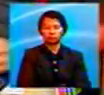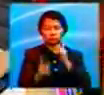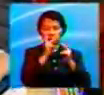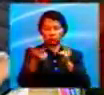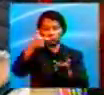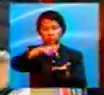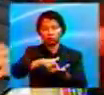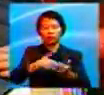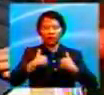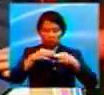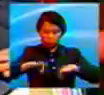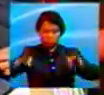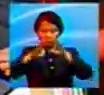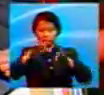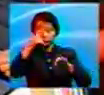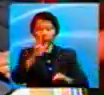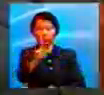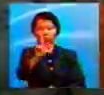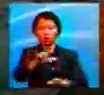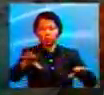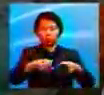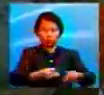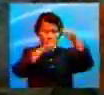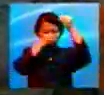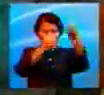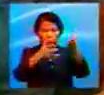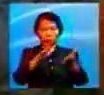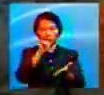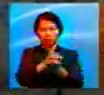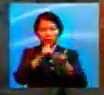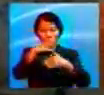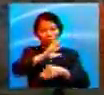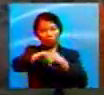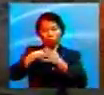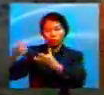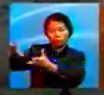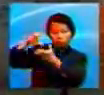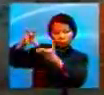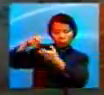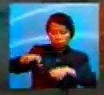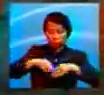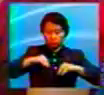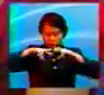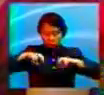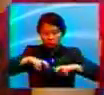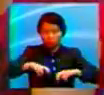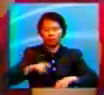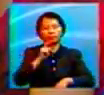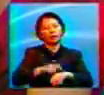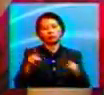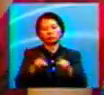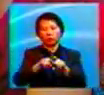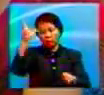Tambah Dato' Hamzah adalah penting bagi Kuala Lumpur membuat pengumuman status itu selepas segala maklumat diterima dan dianalisis. Pada masa